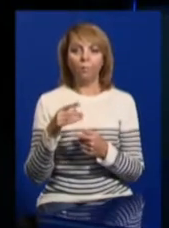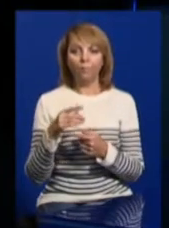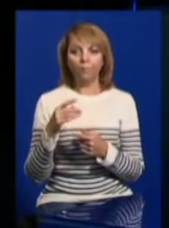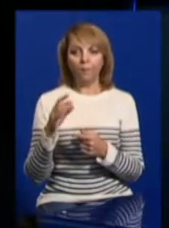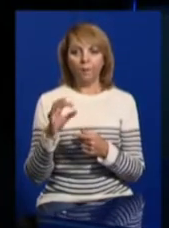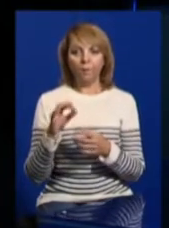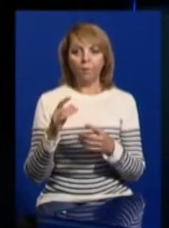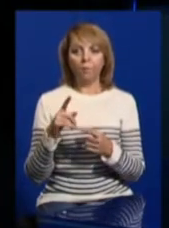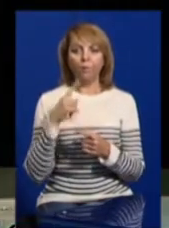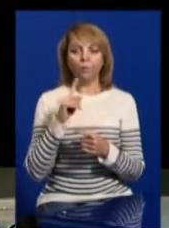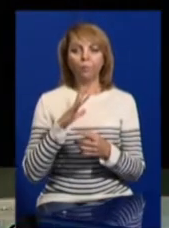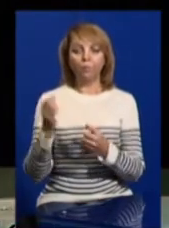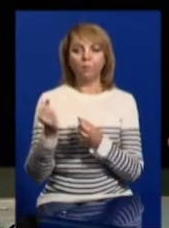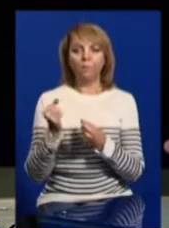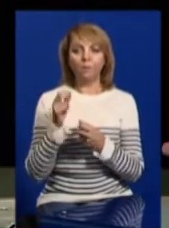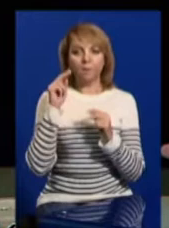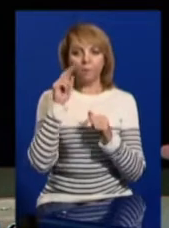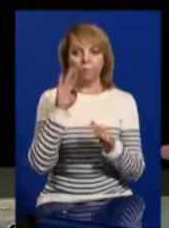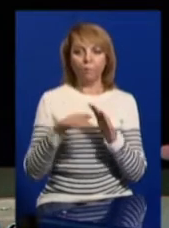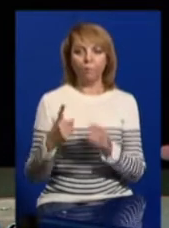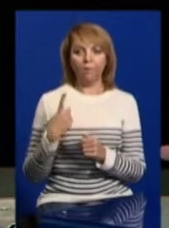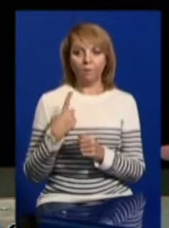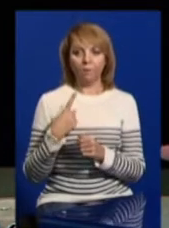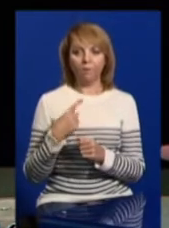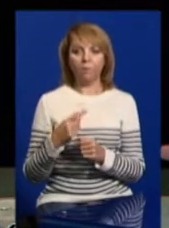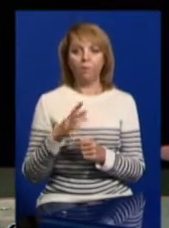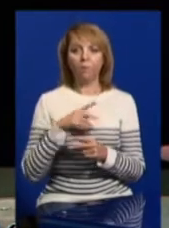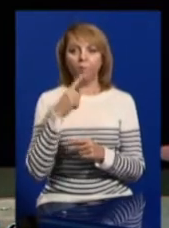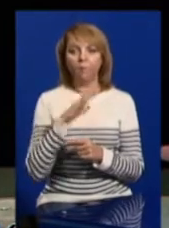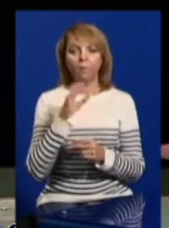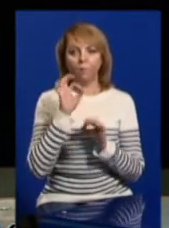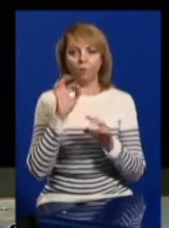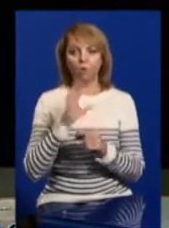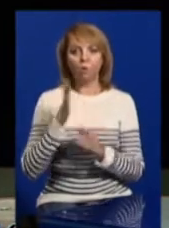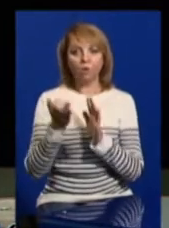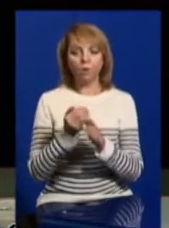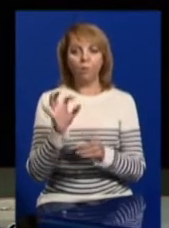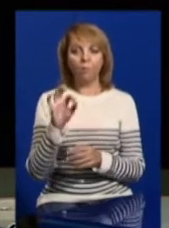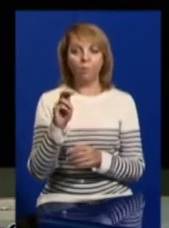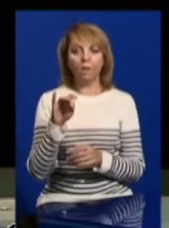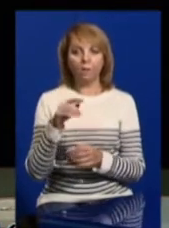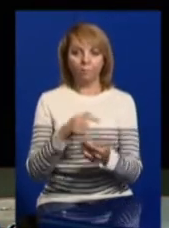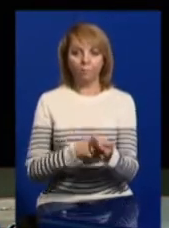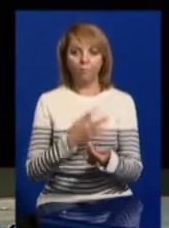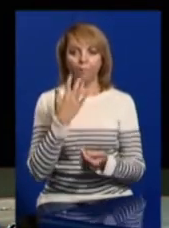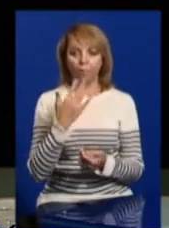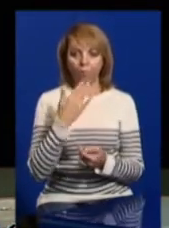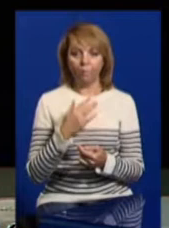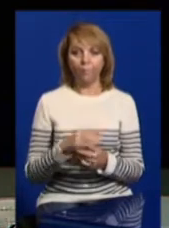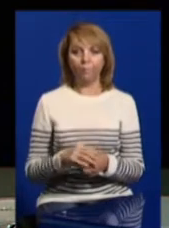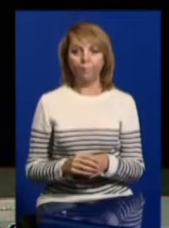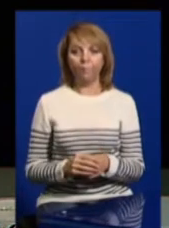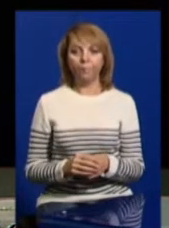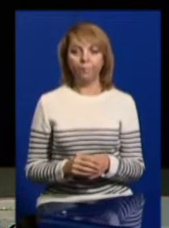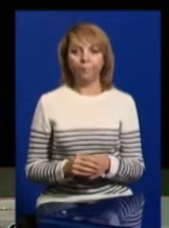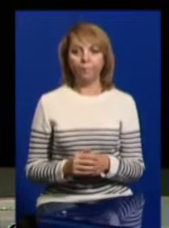утримання Зайцевої під варти надала те, що знайшли опіати в крові. знайшли оп'яти в тілі